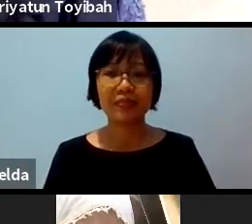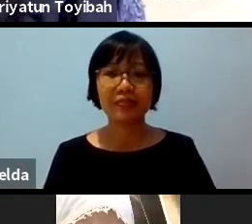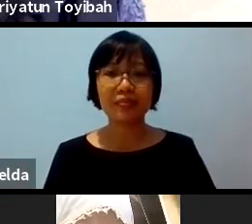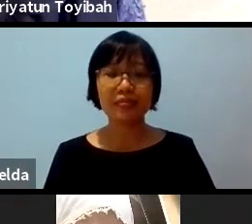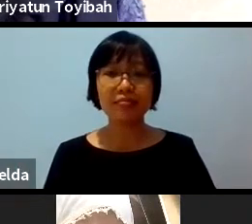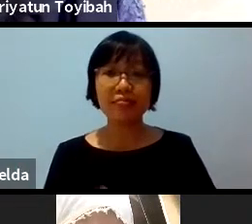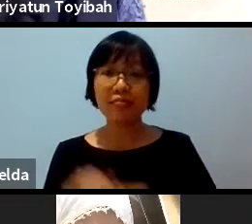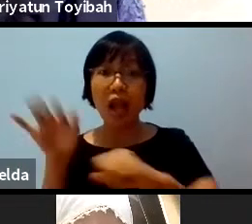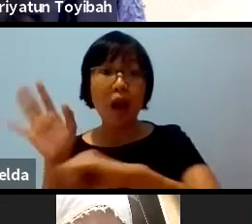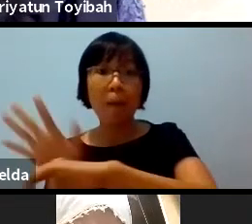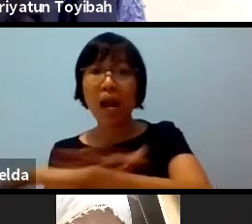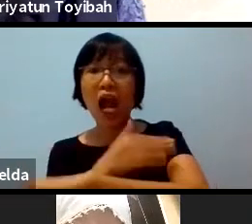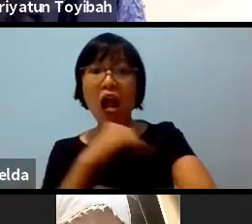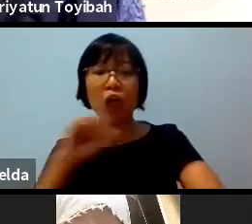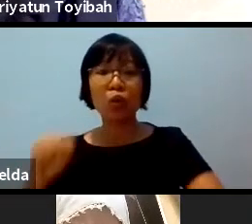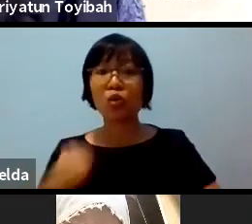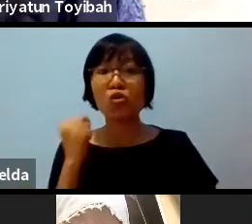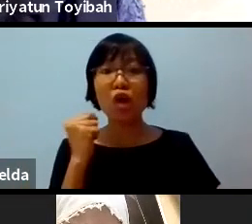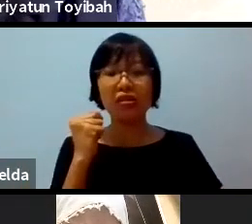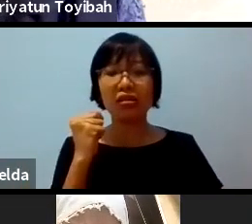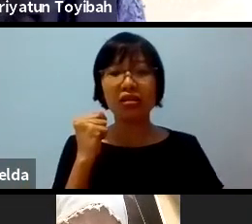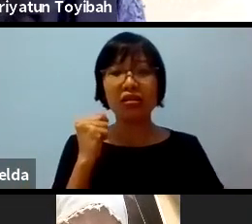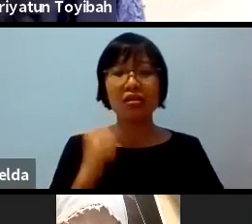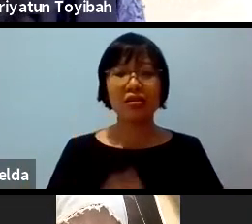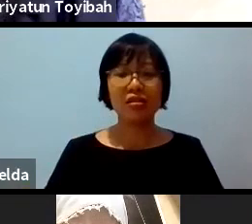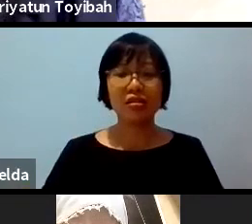pengaruh yang begitu kuat terhadap juga